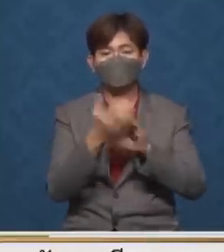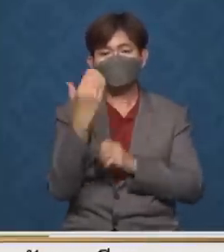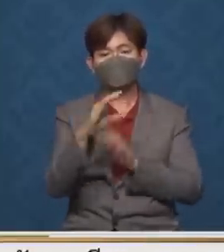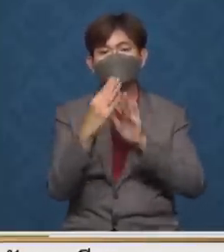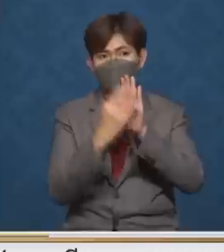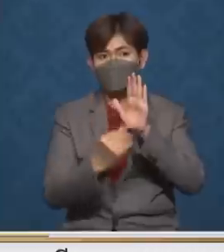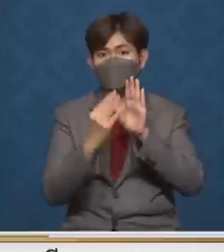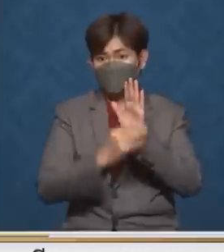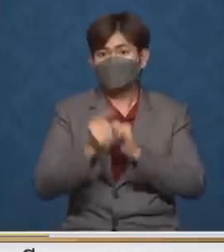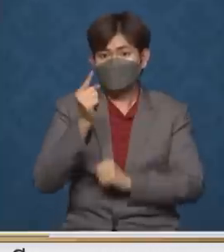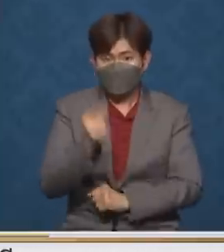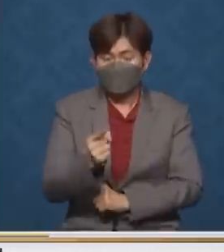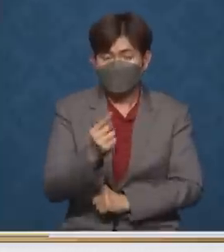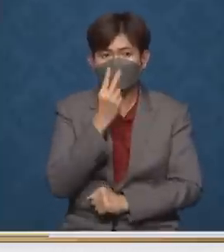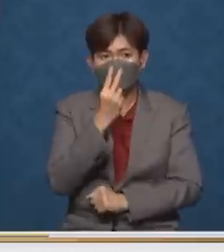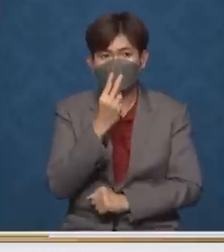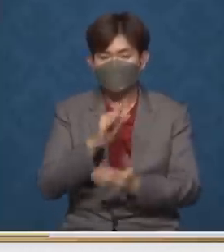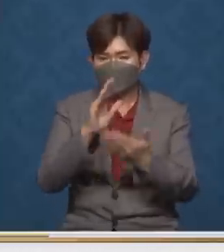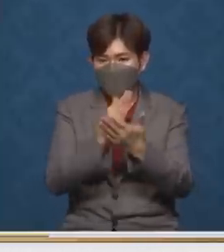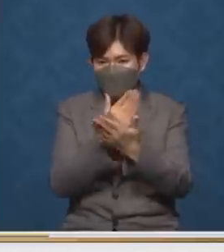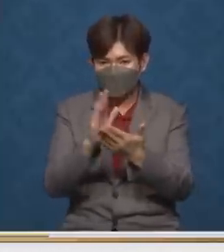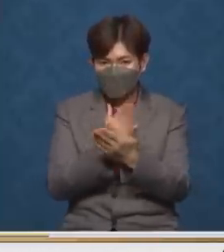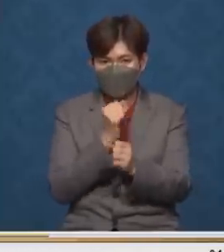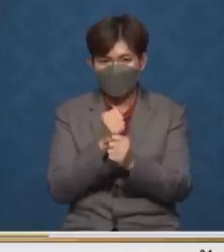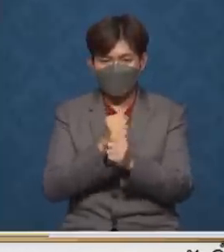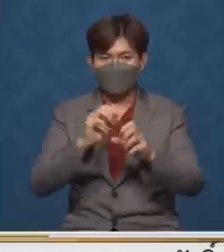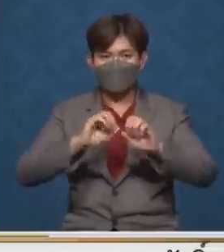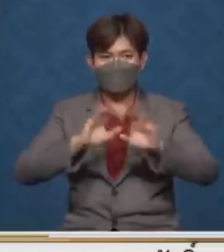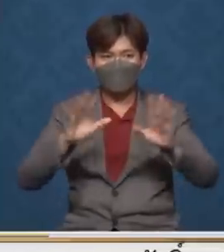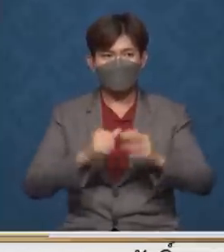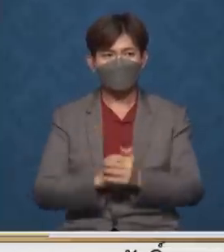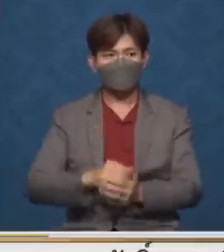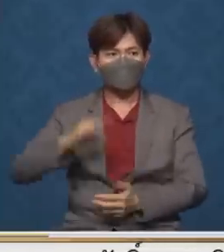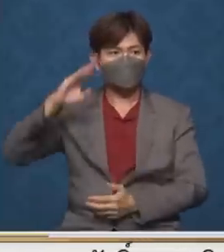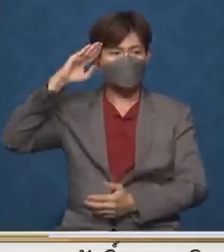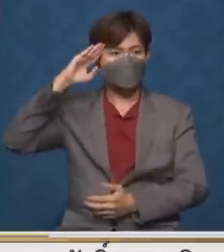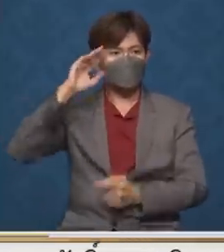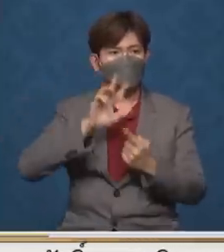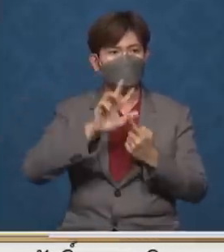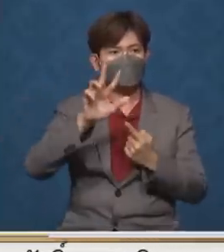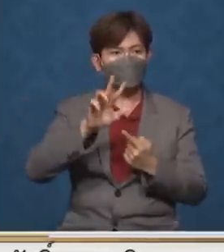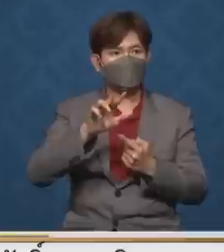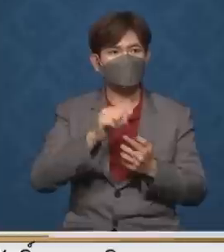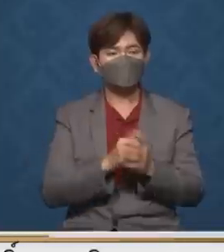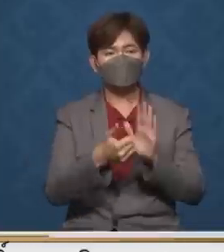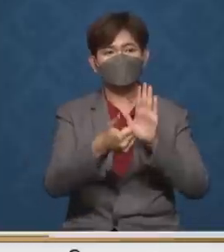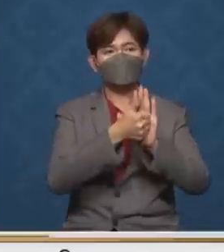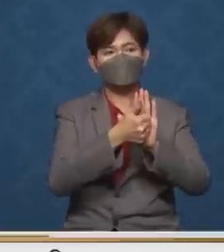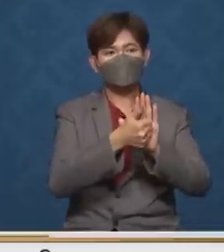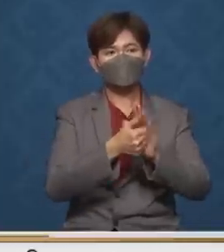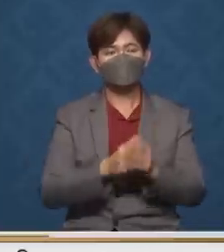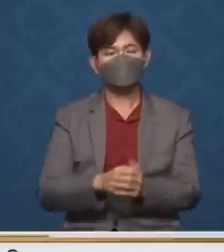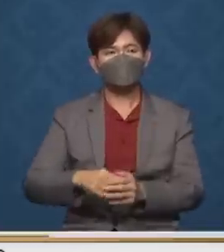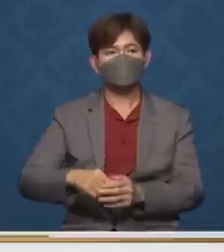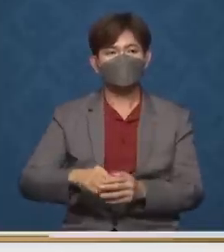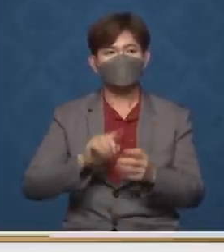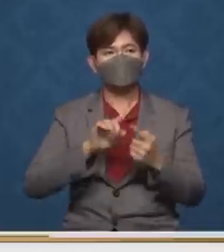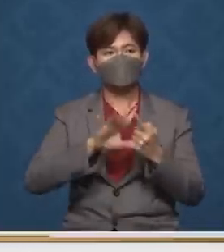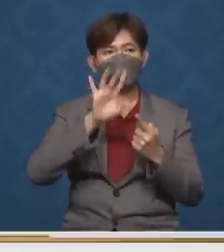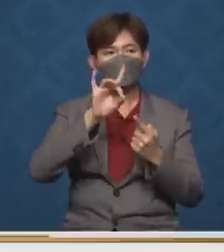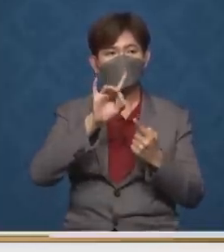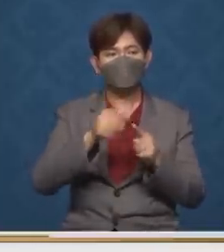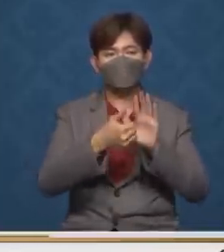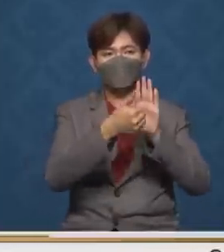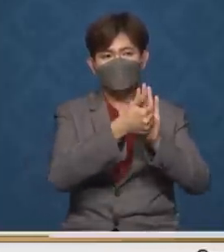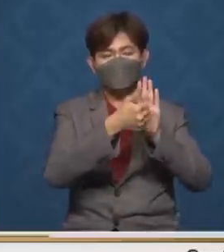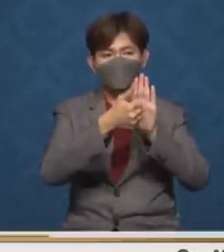รมกในกองทัพครับมอบหมายงานชัดเจนกลถหารราบท 3 ไปดูเพจจอมยุกลมถหารราบที่ 8 ไปดูเพจเรื่องงานไม่ขยับ